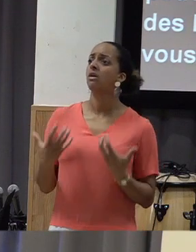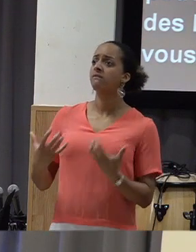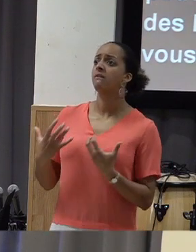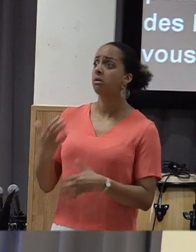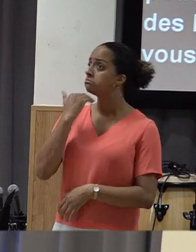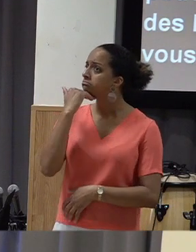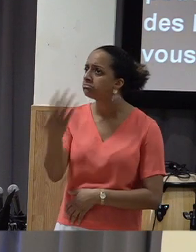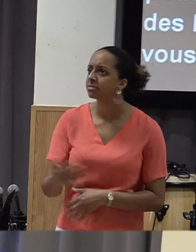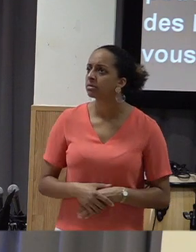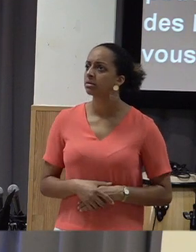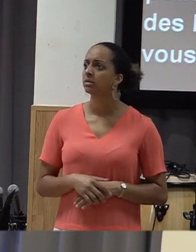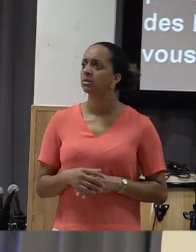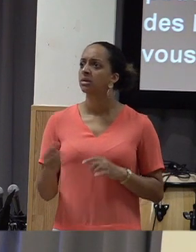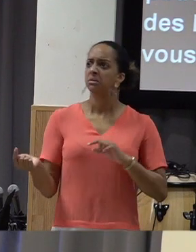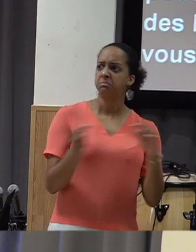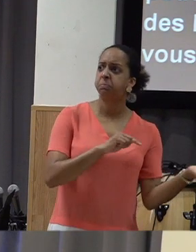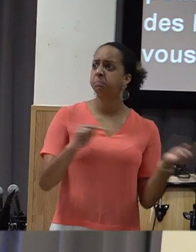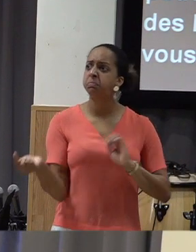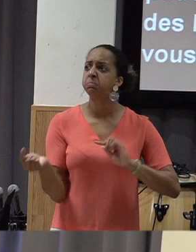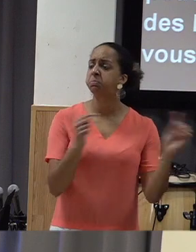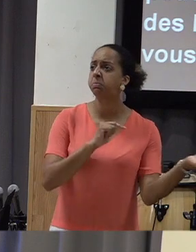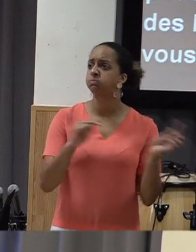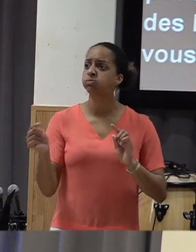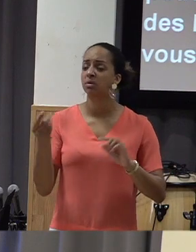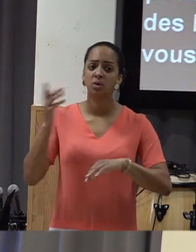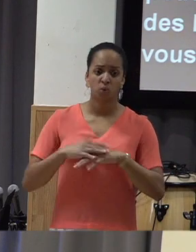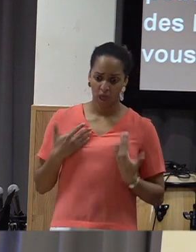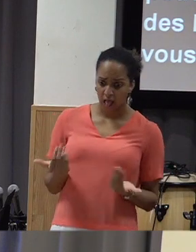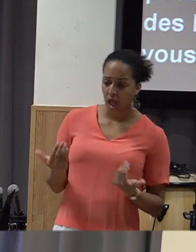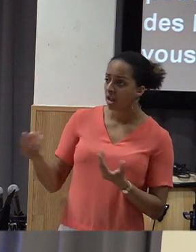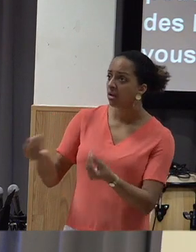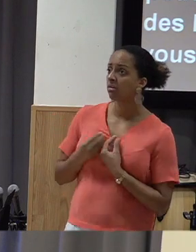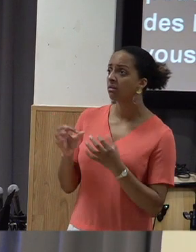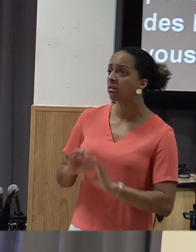et des luttes et vous ne possédez pas parce que vous ne demandez pas.